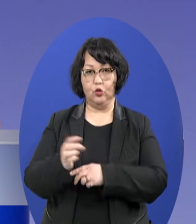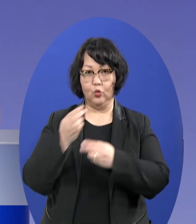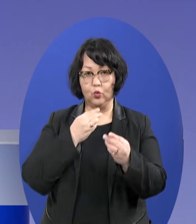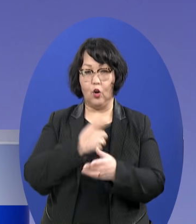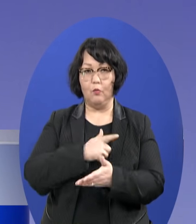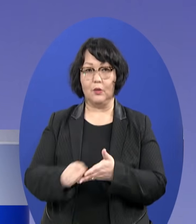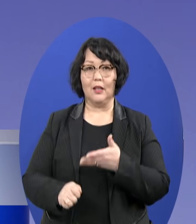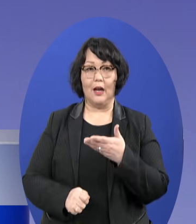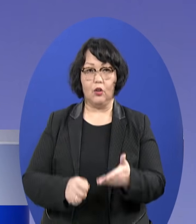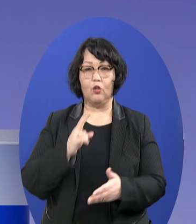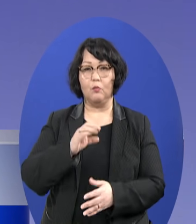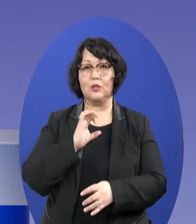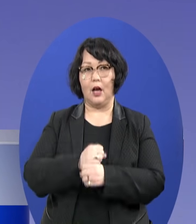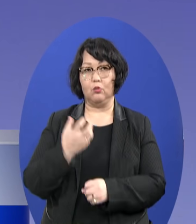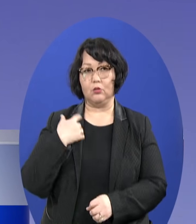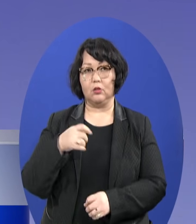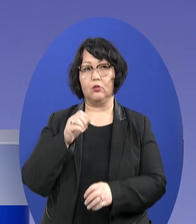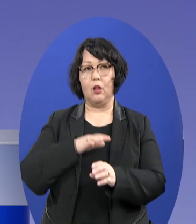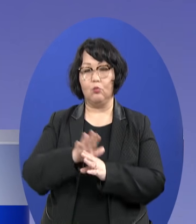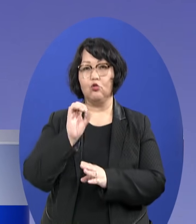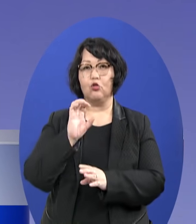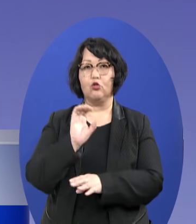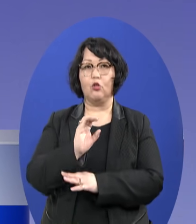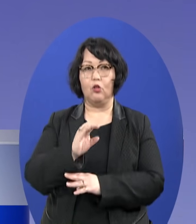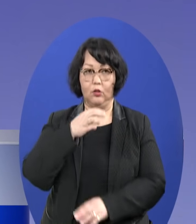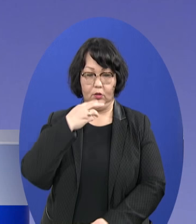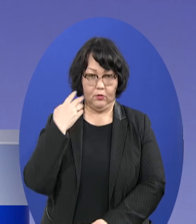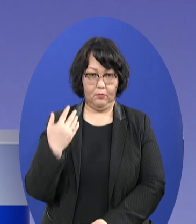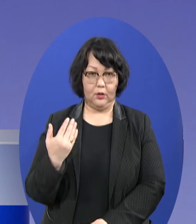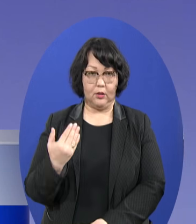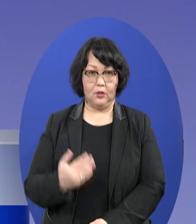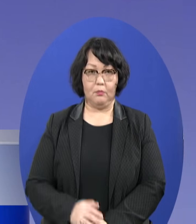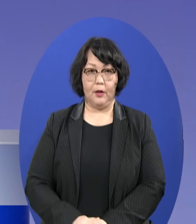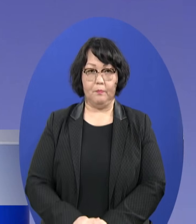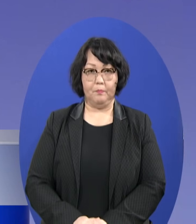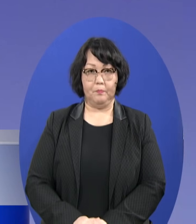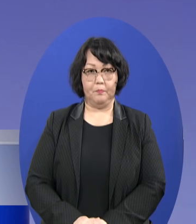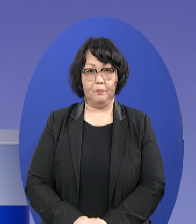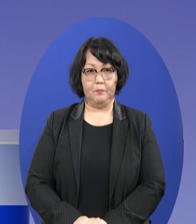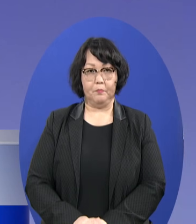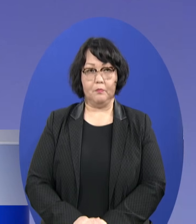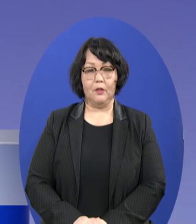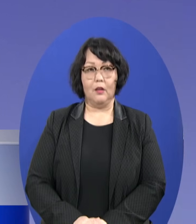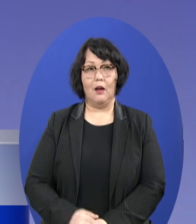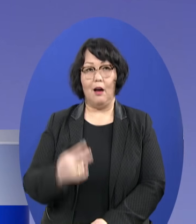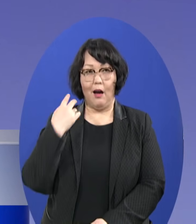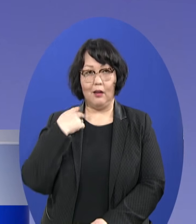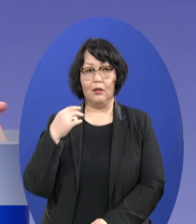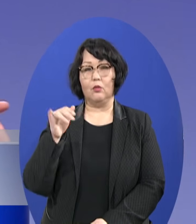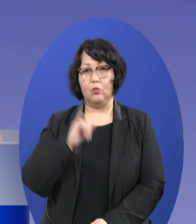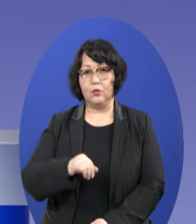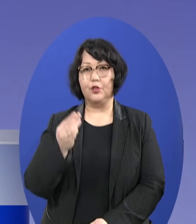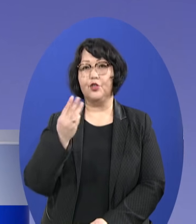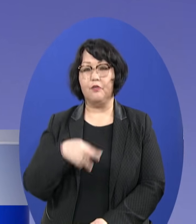шийдвэрснийг тус комиссийн албан ёсны төлөөлөгчдийн нэг Стефан де Кирсмайкер мэдгдсэн. За Англи, Шведийн